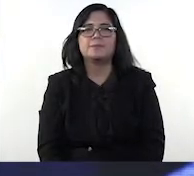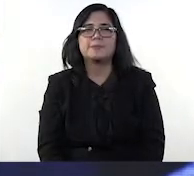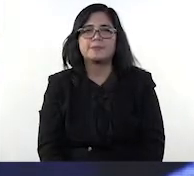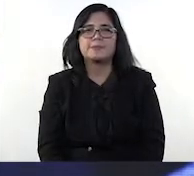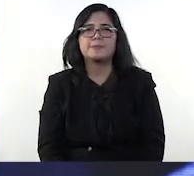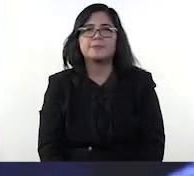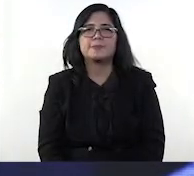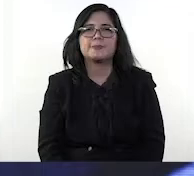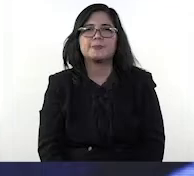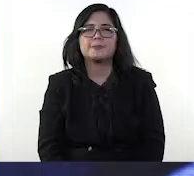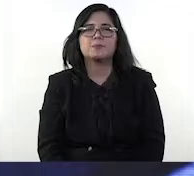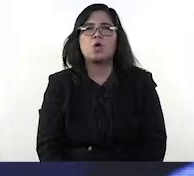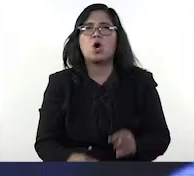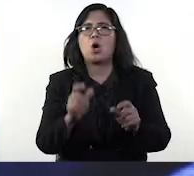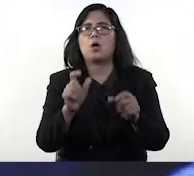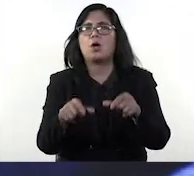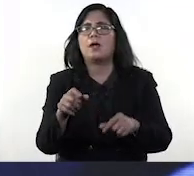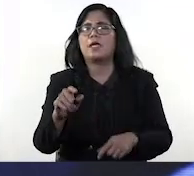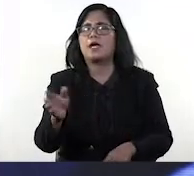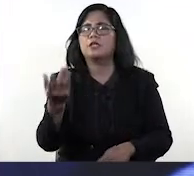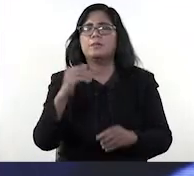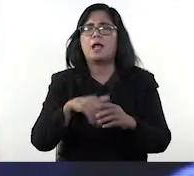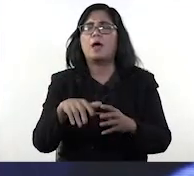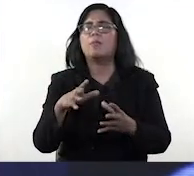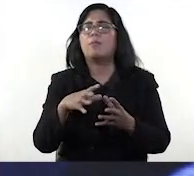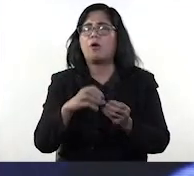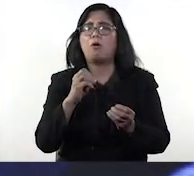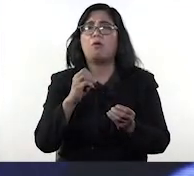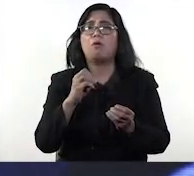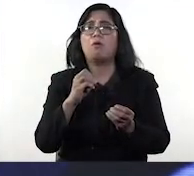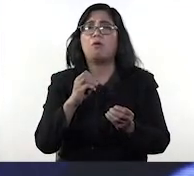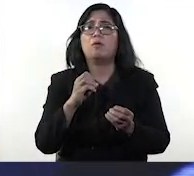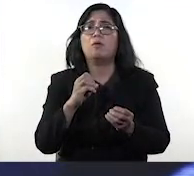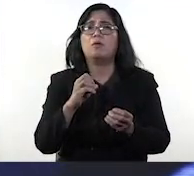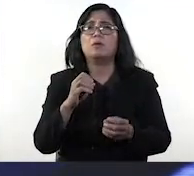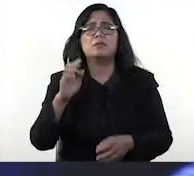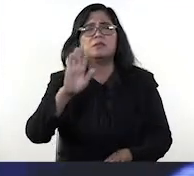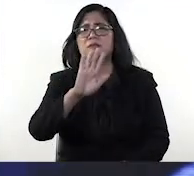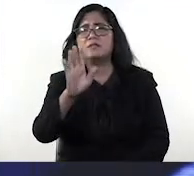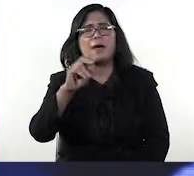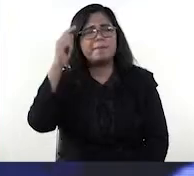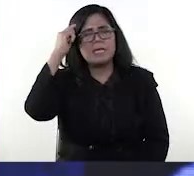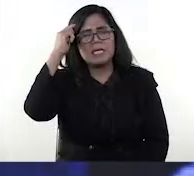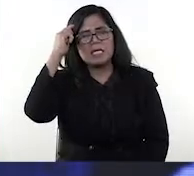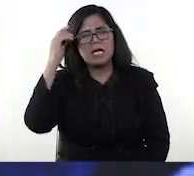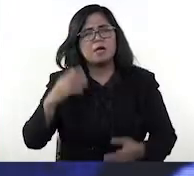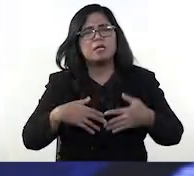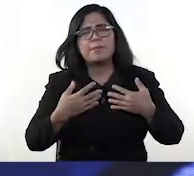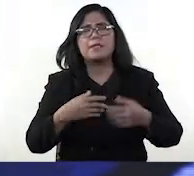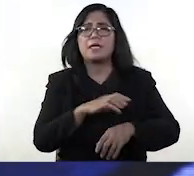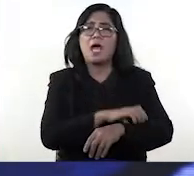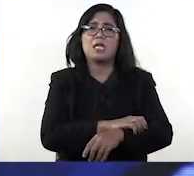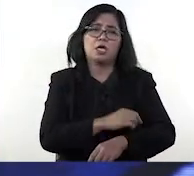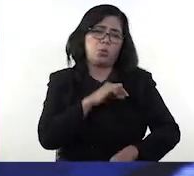di sana gue kasih lam Tuhan orang yang hidup dalam roh Hai piagam pikirkan ketik Mah Teu